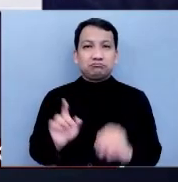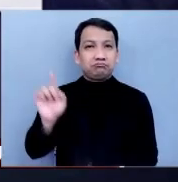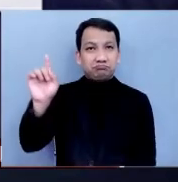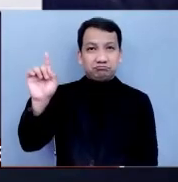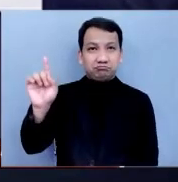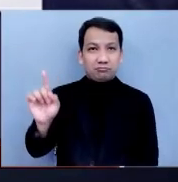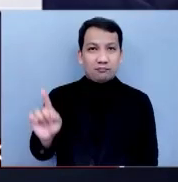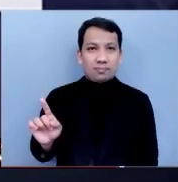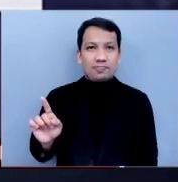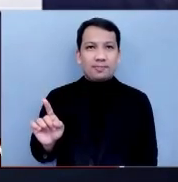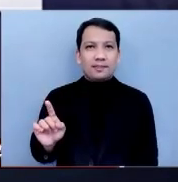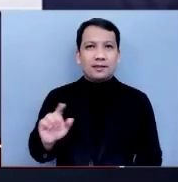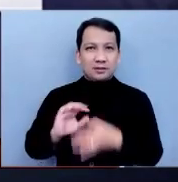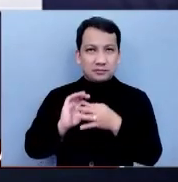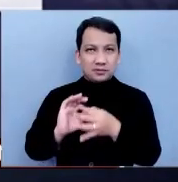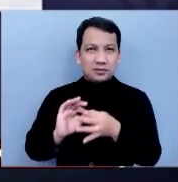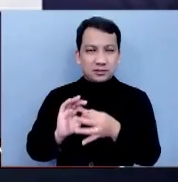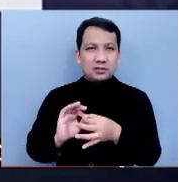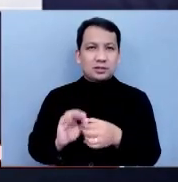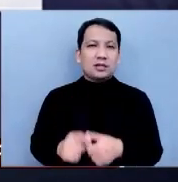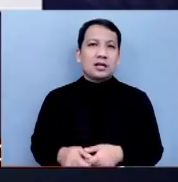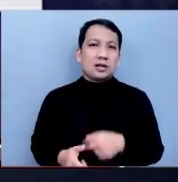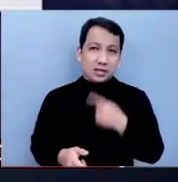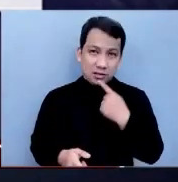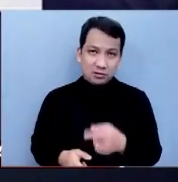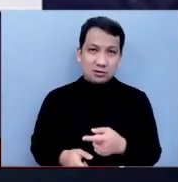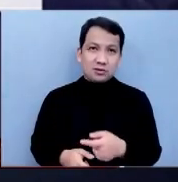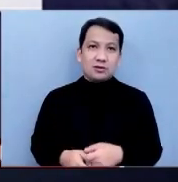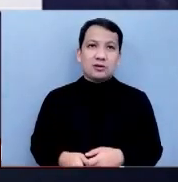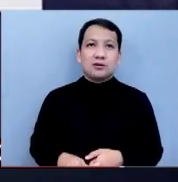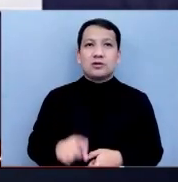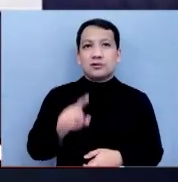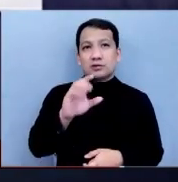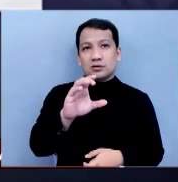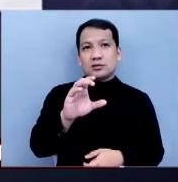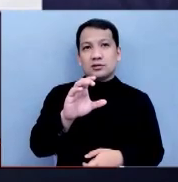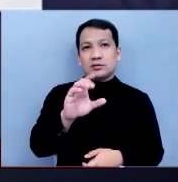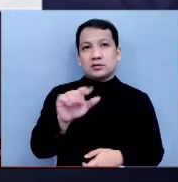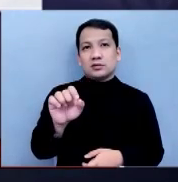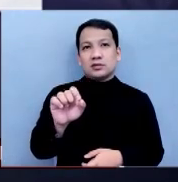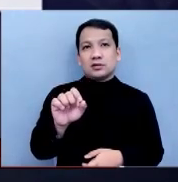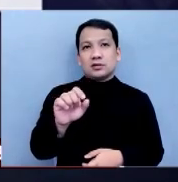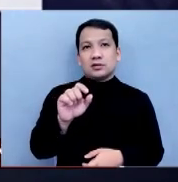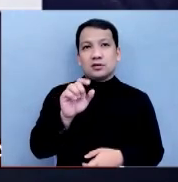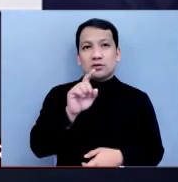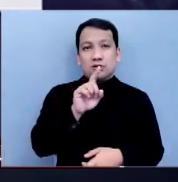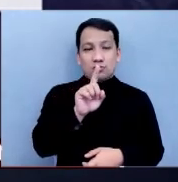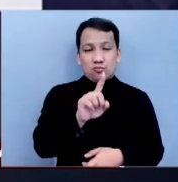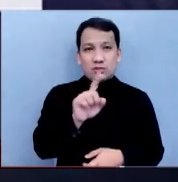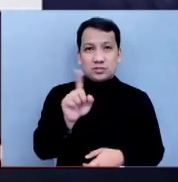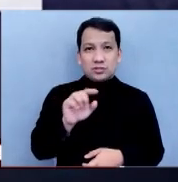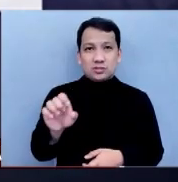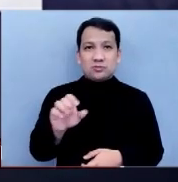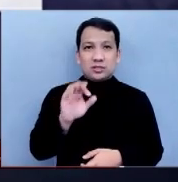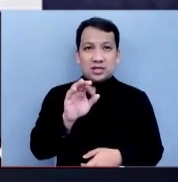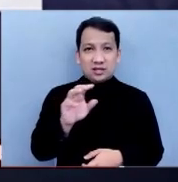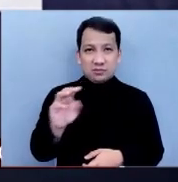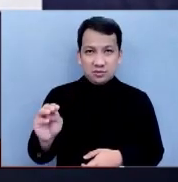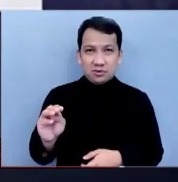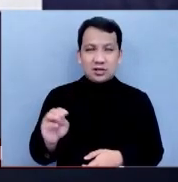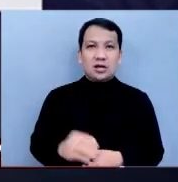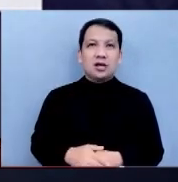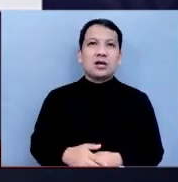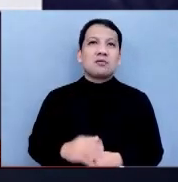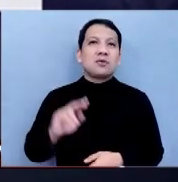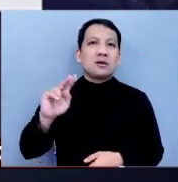kasama ng relasyon niya. So, for example, Bok, itong Czech Gunmaker o CZ-1 Checkmate 9mm. Nakalagay dyan, yan daw ang